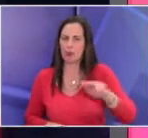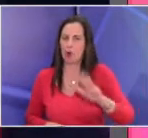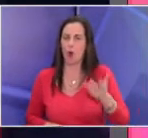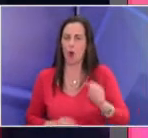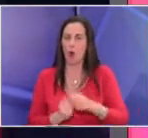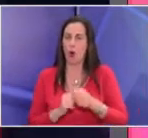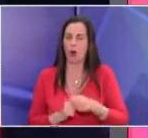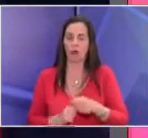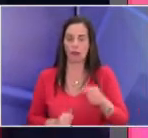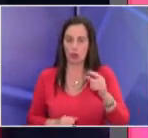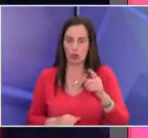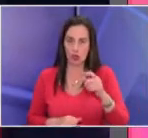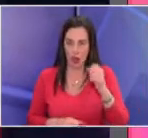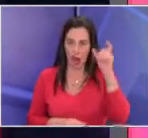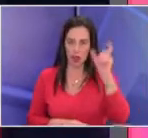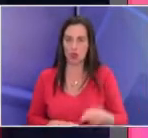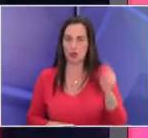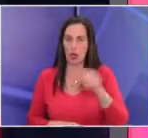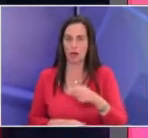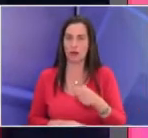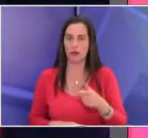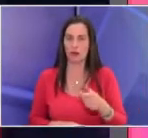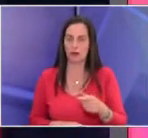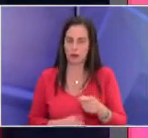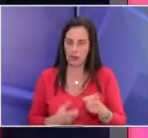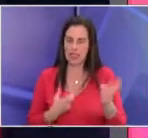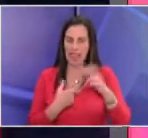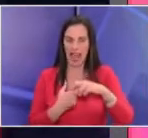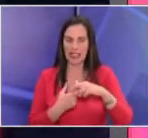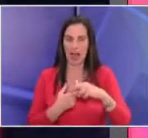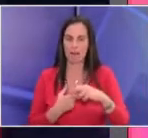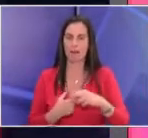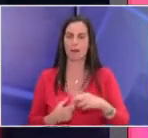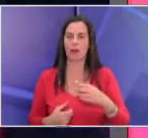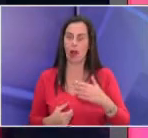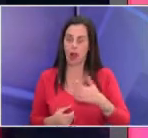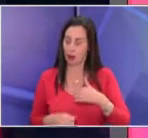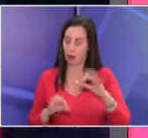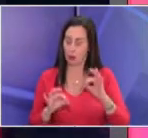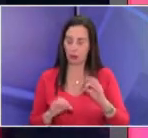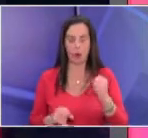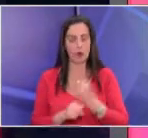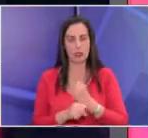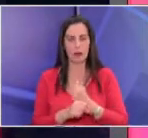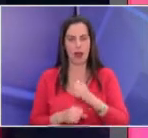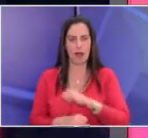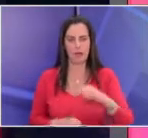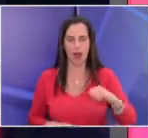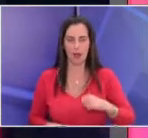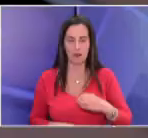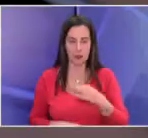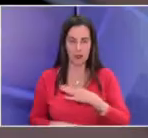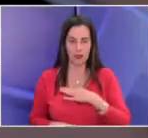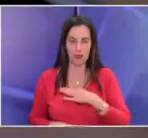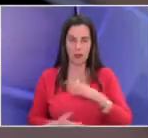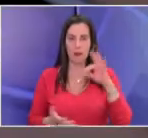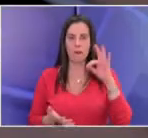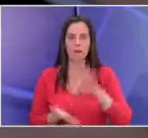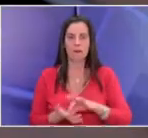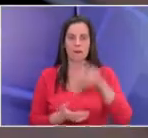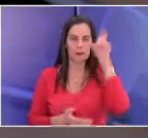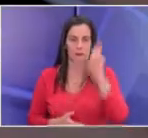להירתם אליו. אנחנו חייבים להבין שאזרחים שלנו לא יכולים פתאום להתפס ביד אויב, ואף אחד לא יעשה עם זה שום דבר. אני אציג לך